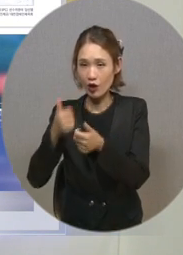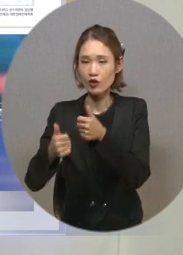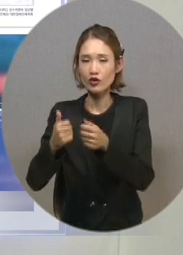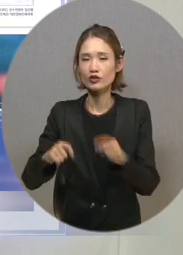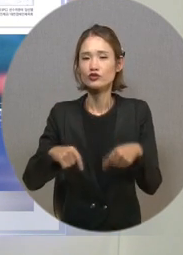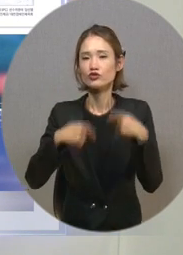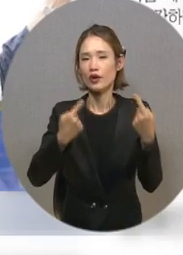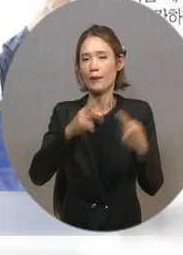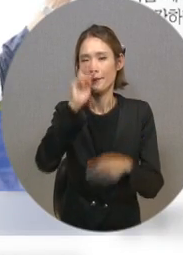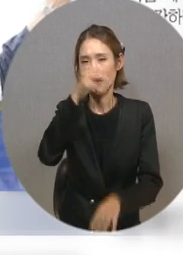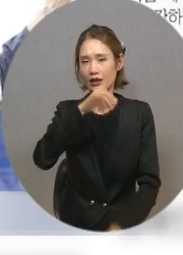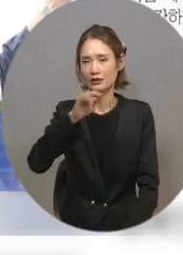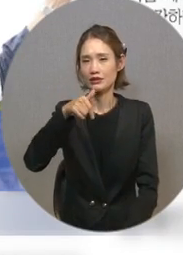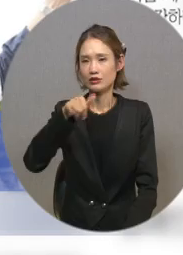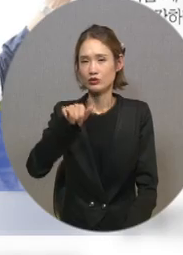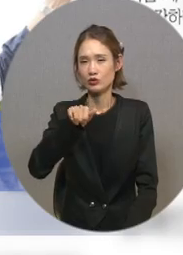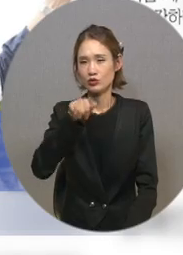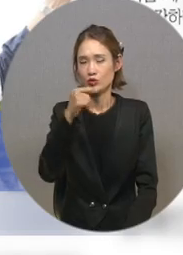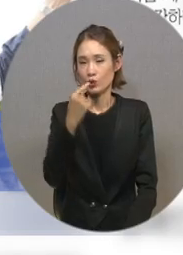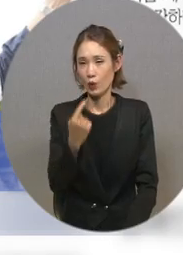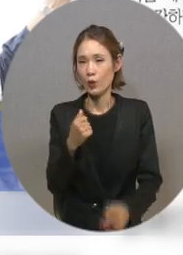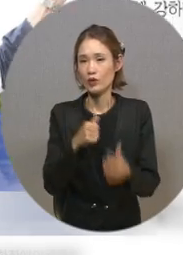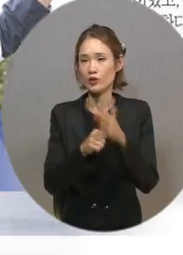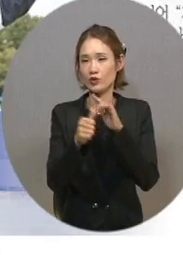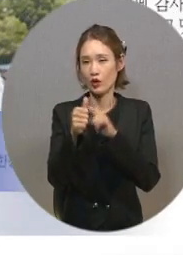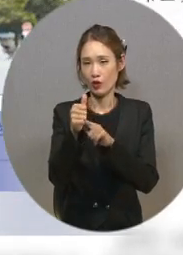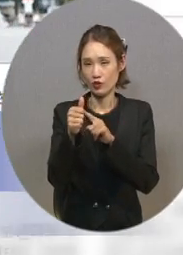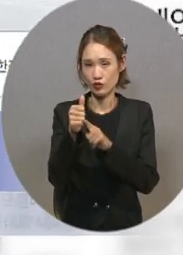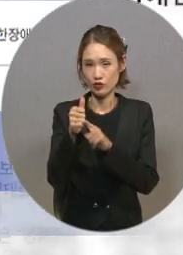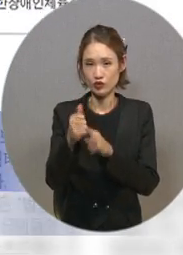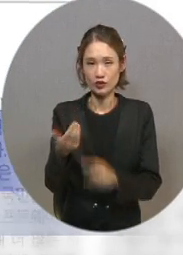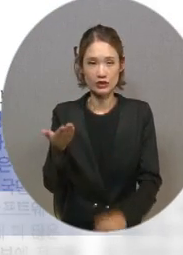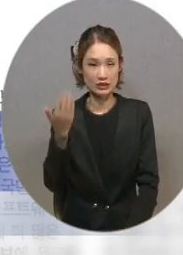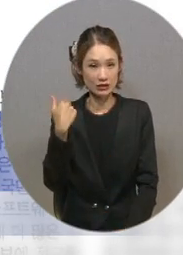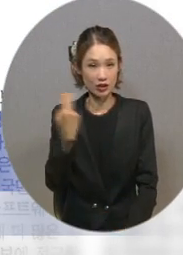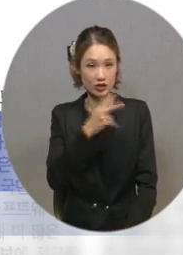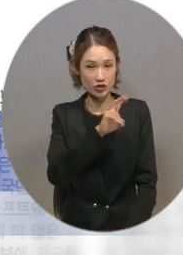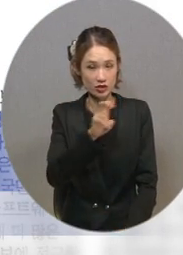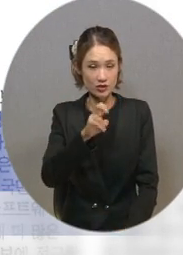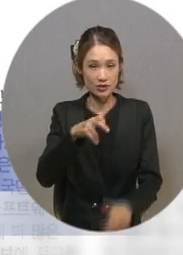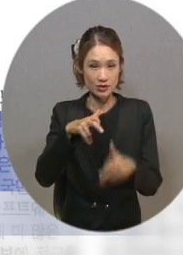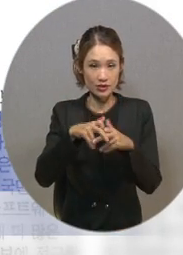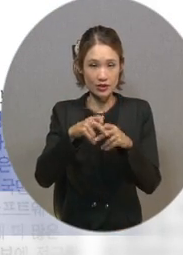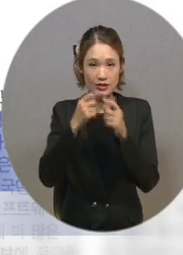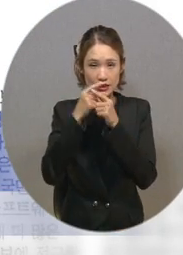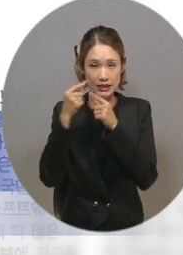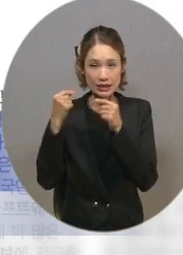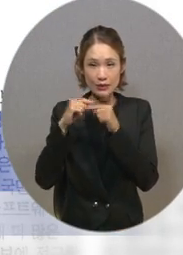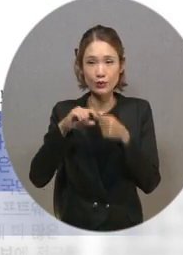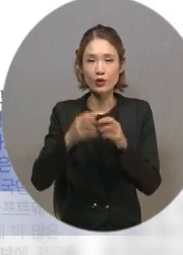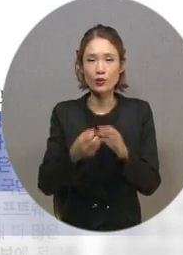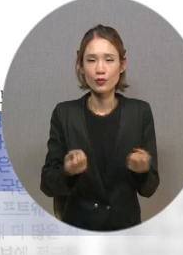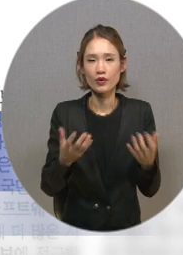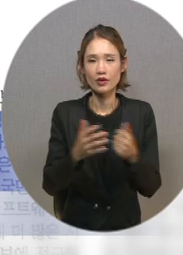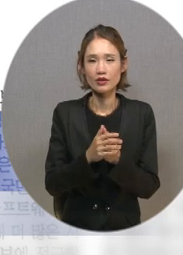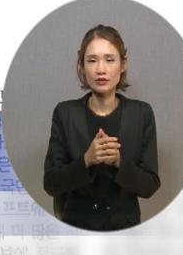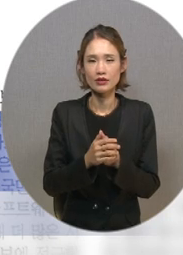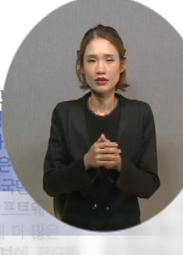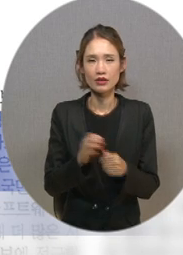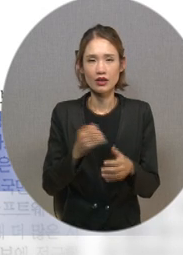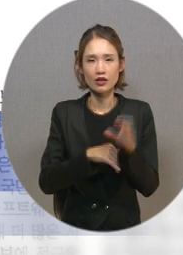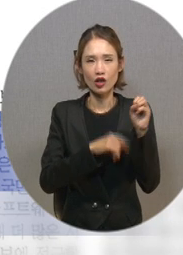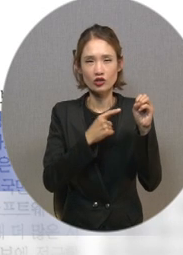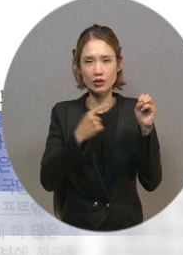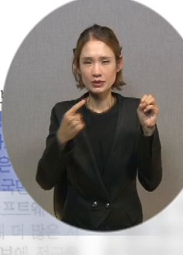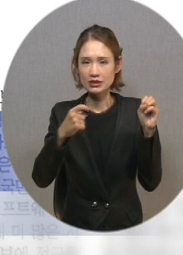기사인데요 아 박 선수는 지난 2020 도쿄 패럴림픽 대회 당시 복사 종목에서 단 0.1점